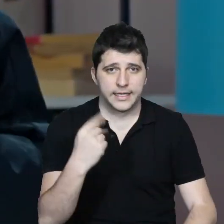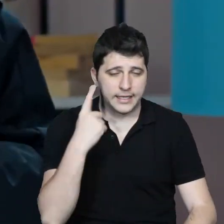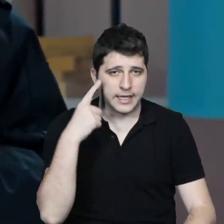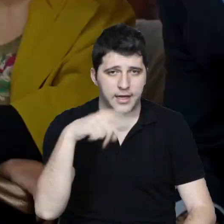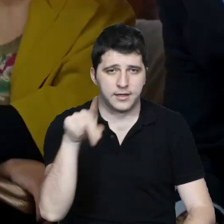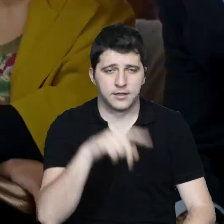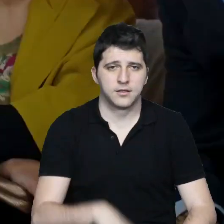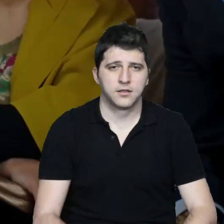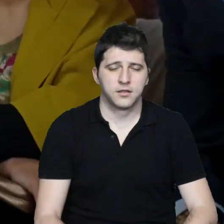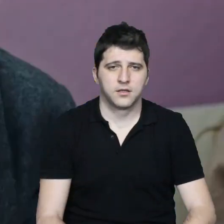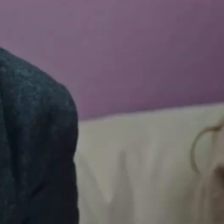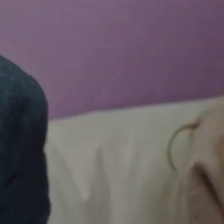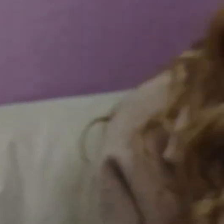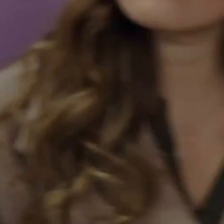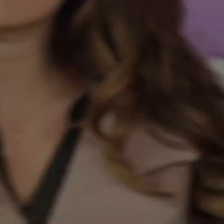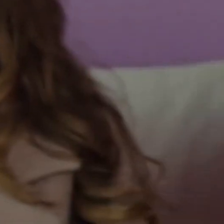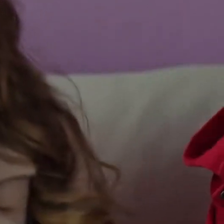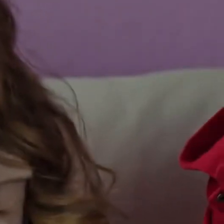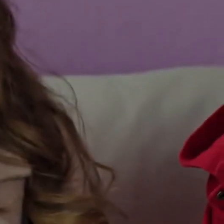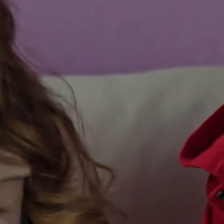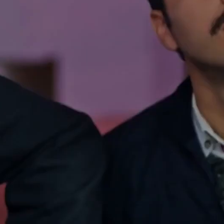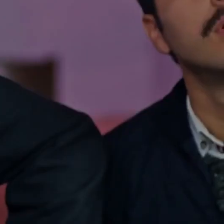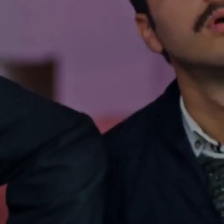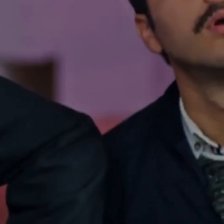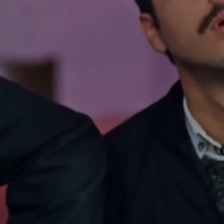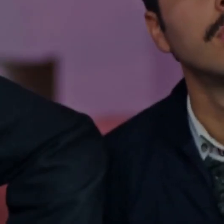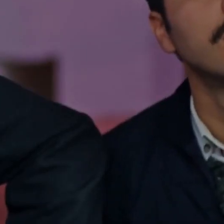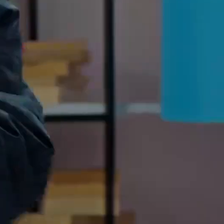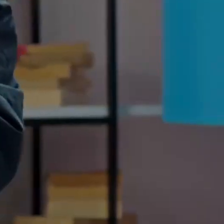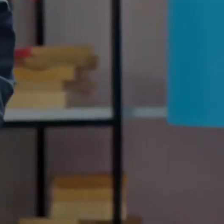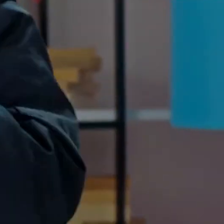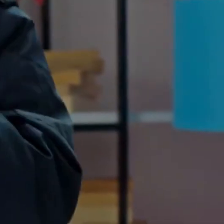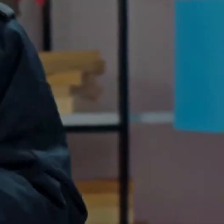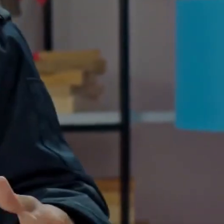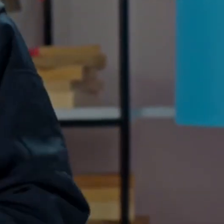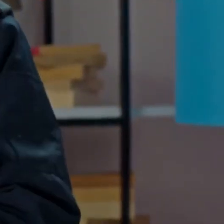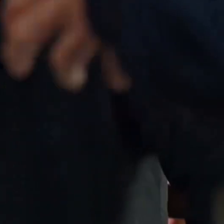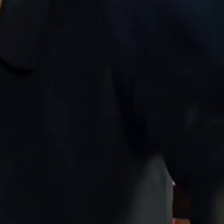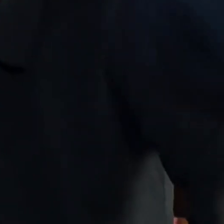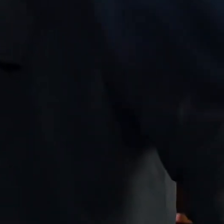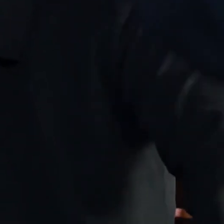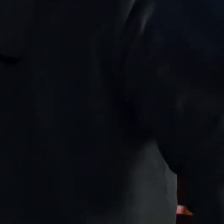dinleyin. Dinleyicilerinin aklına yatmış gibi kadınlar pür dikkat. İsmail ile Fatih kafa salladı.